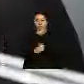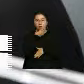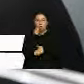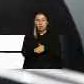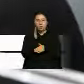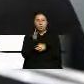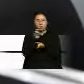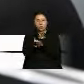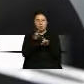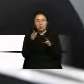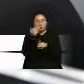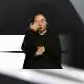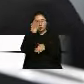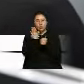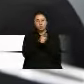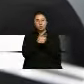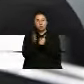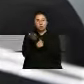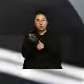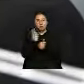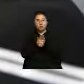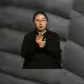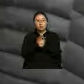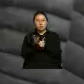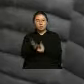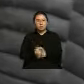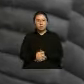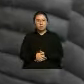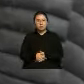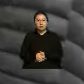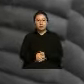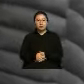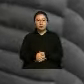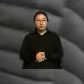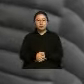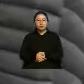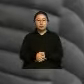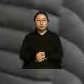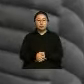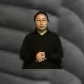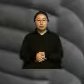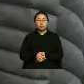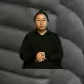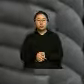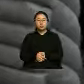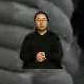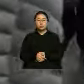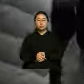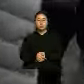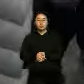취업을 위한 각종 무료 서비스도 지원됐습니다. 딜라이브 서울경기 케이블TV 오용석입니다.